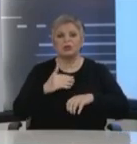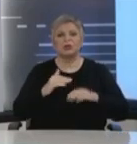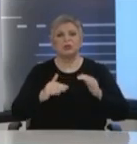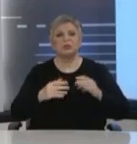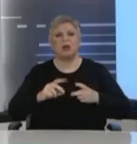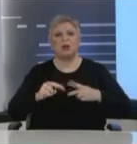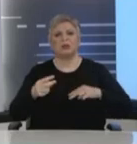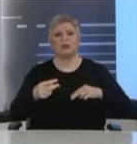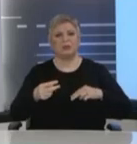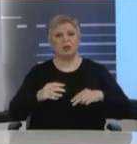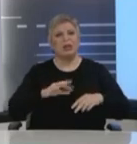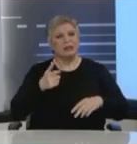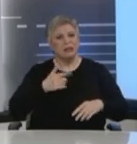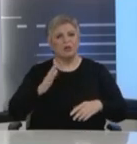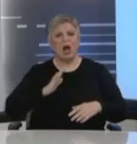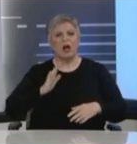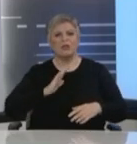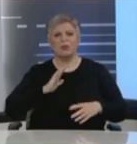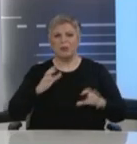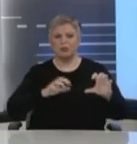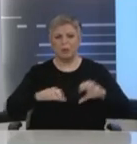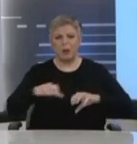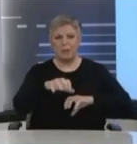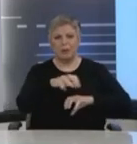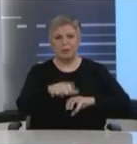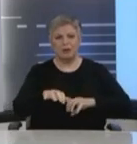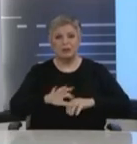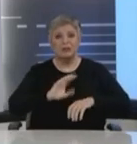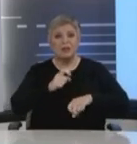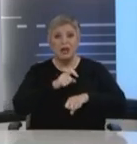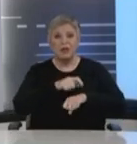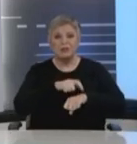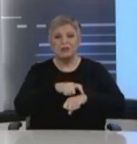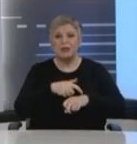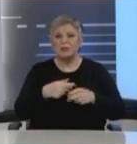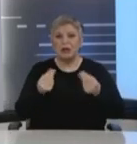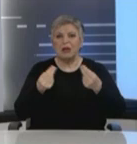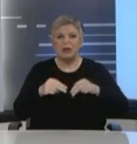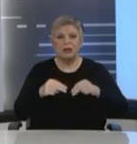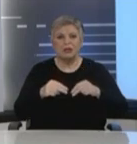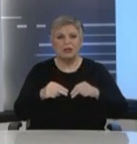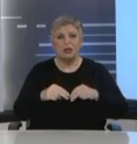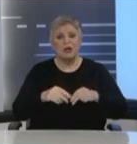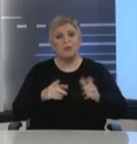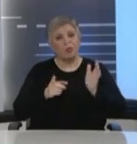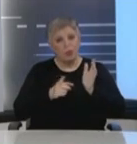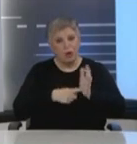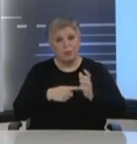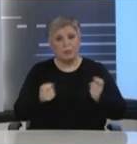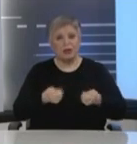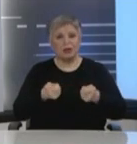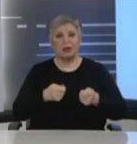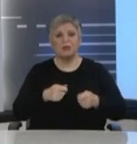Και σήμερα είμαστε αντιμέτωποι με τον κίνδυνο σαλαμοποίησης της λύσης που θα δημιουργήσει, και θυμηθείτε